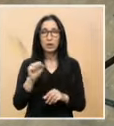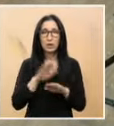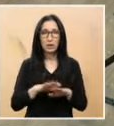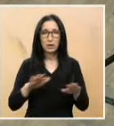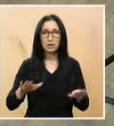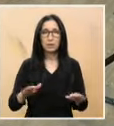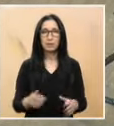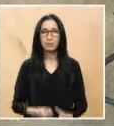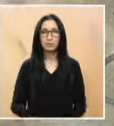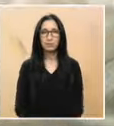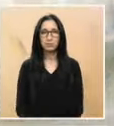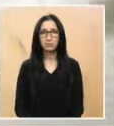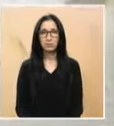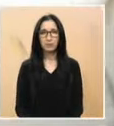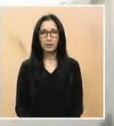и деца.